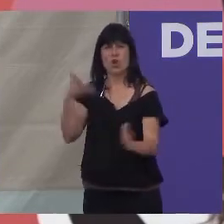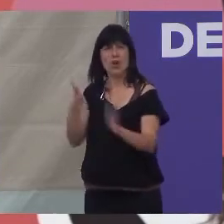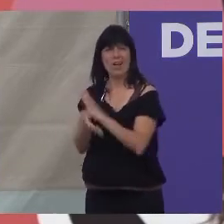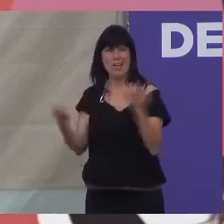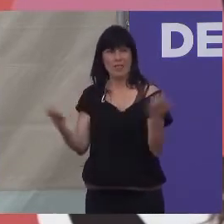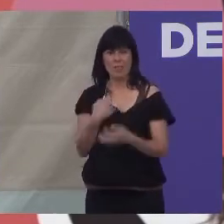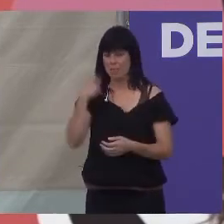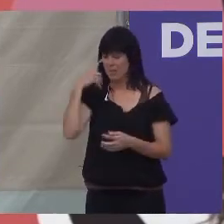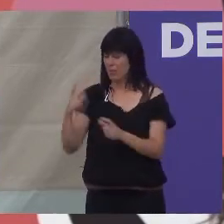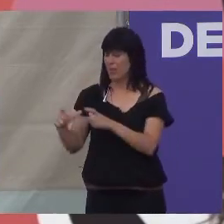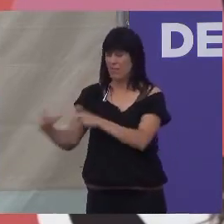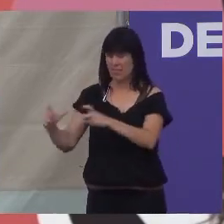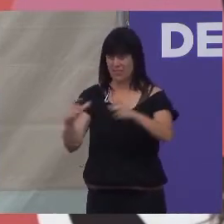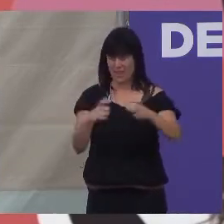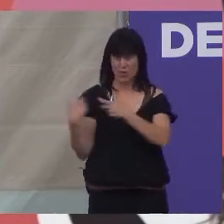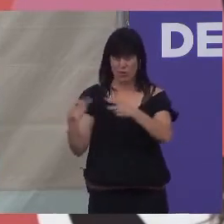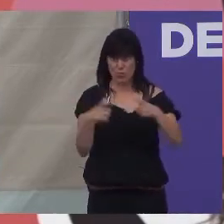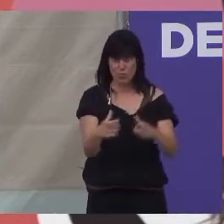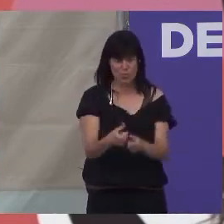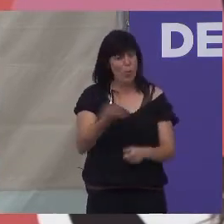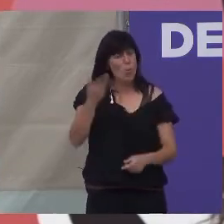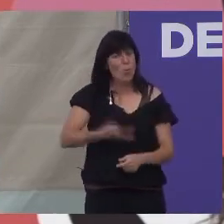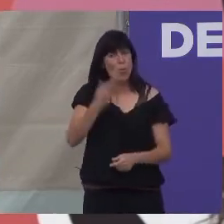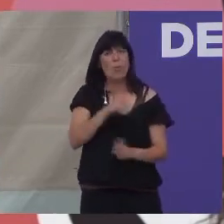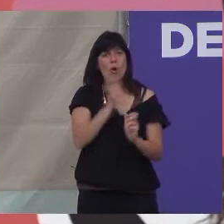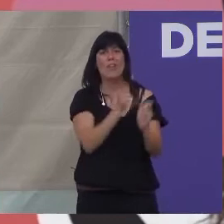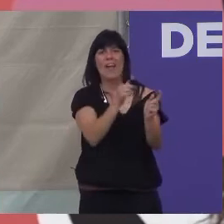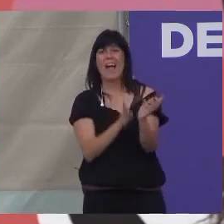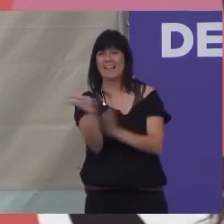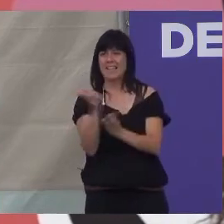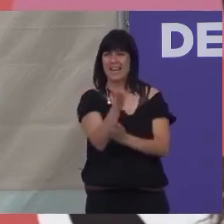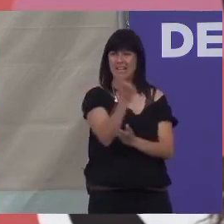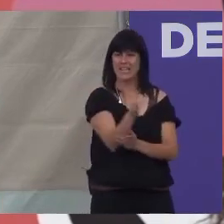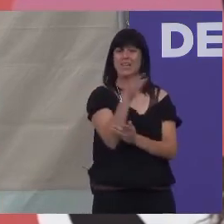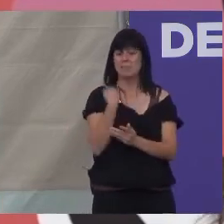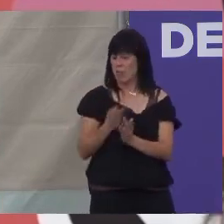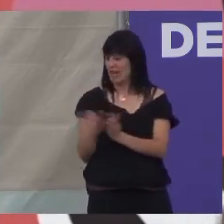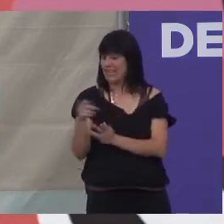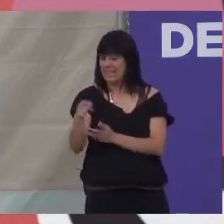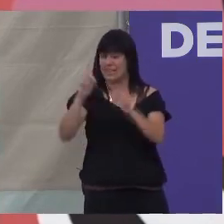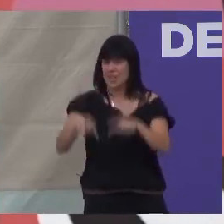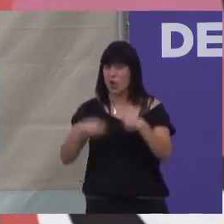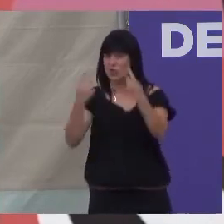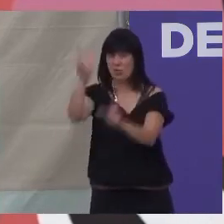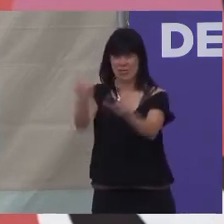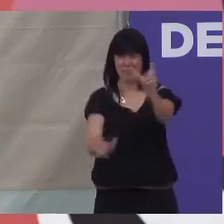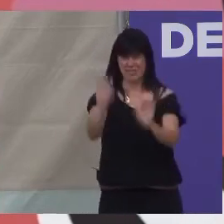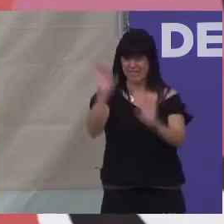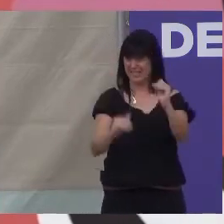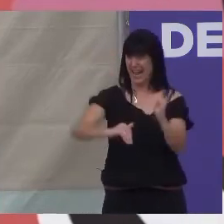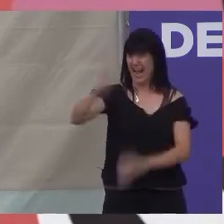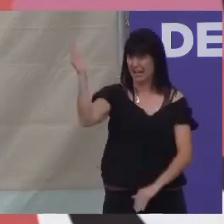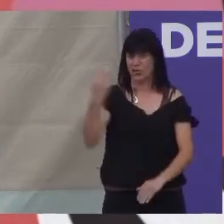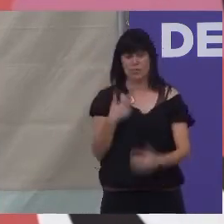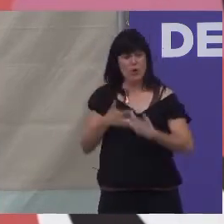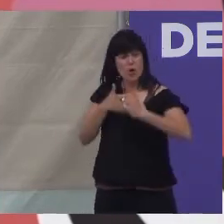actiu molt important com a generadores d'alternatives que incideixen generalment en el conjunt de la societat. La batalla per a desplaçar del